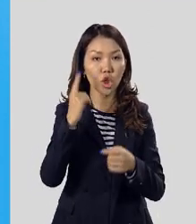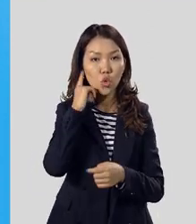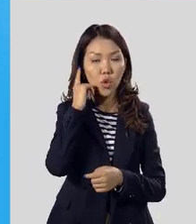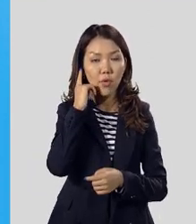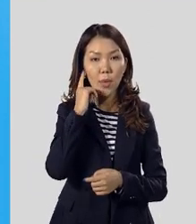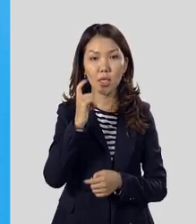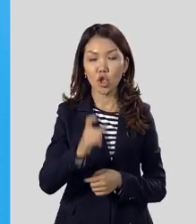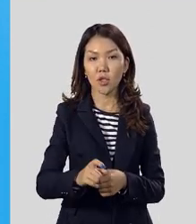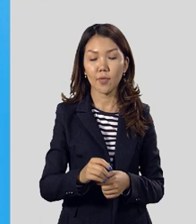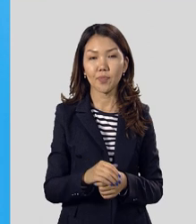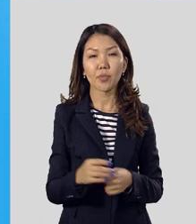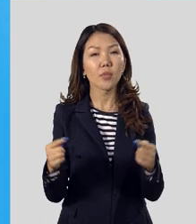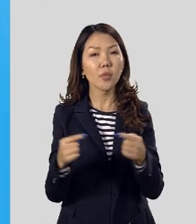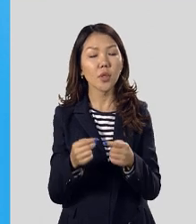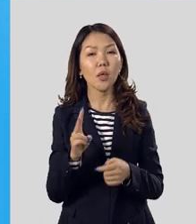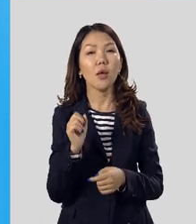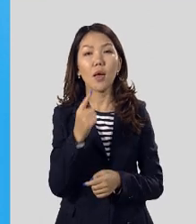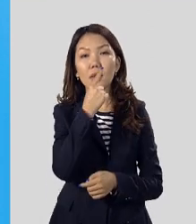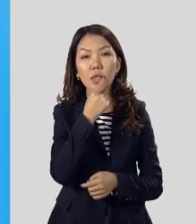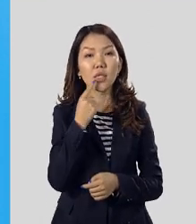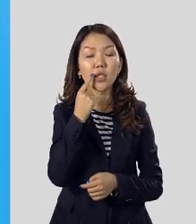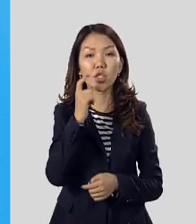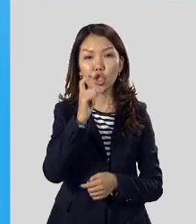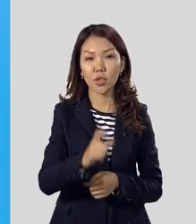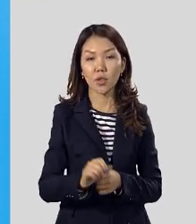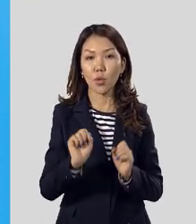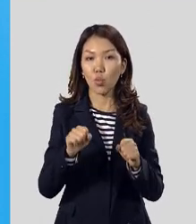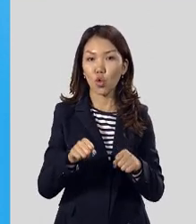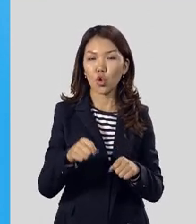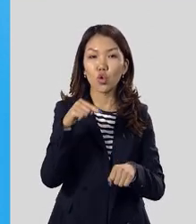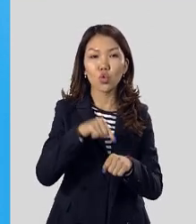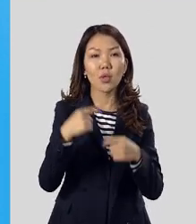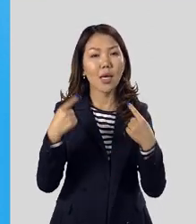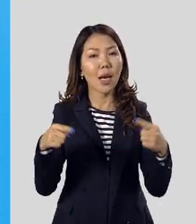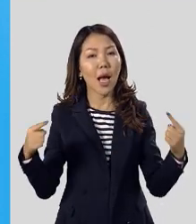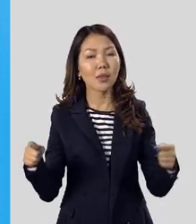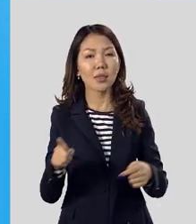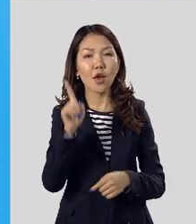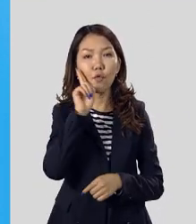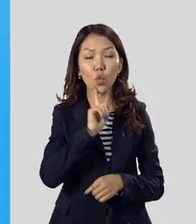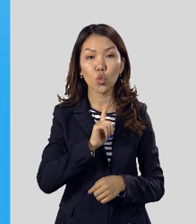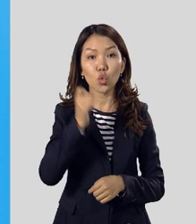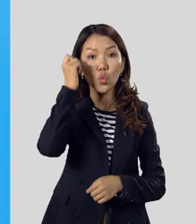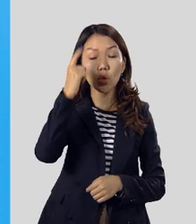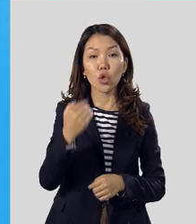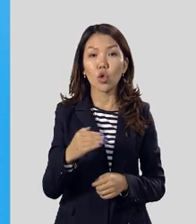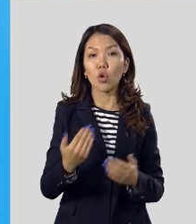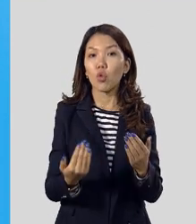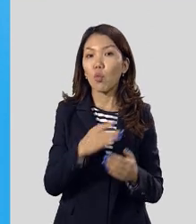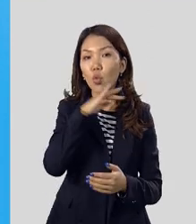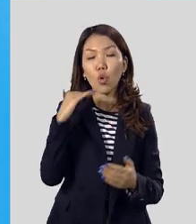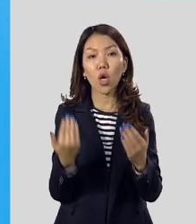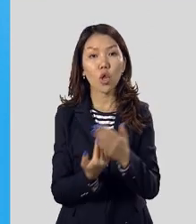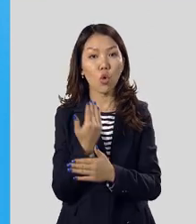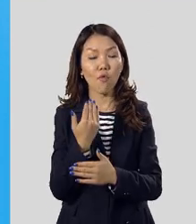человека. Определили, как язык человека различает разные вкусы. Узнали много нового